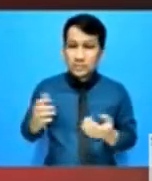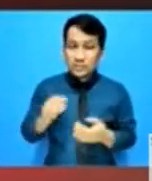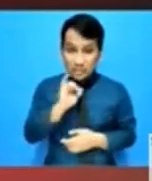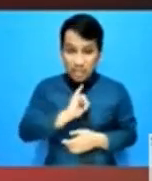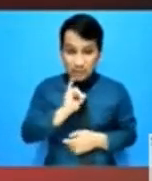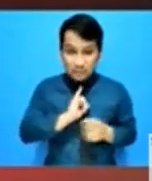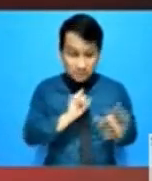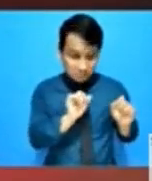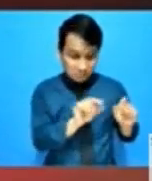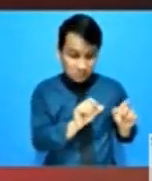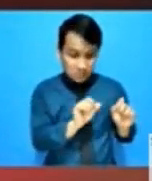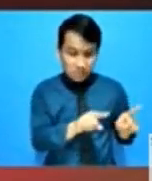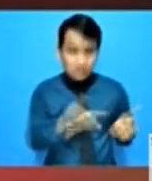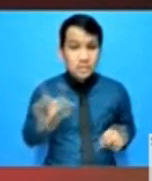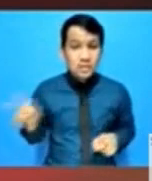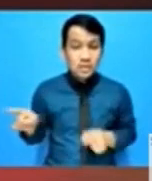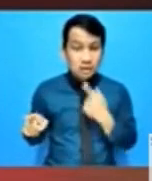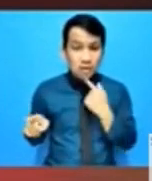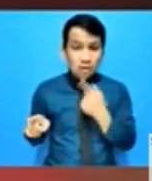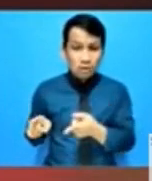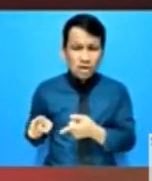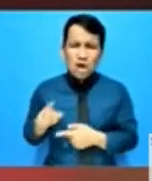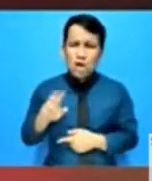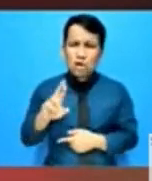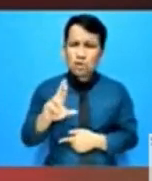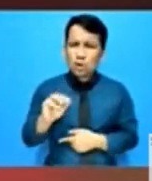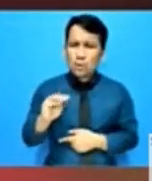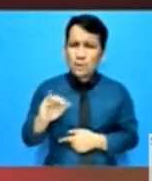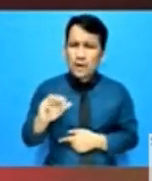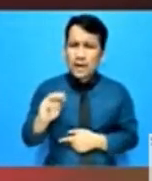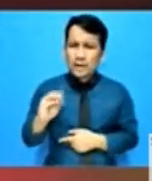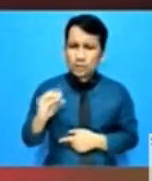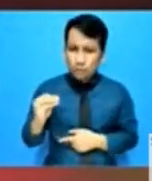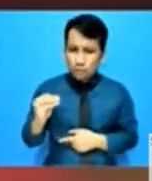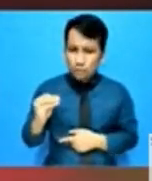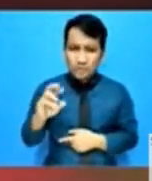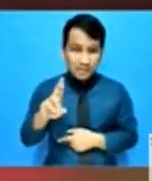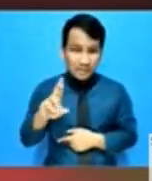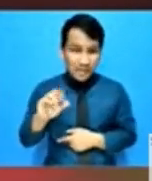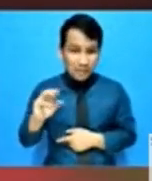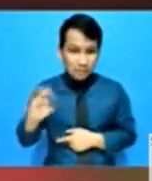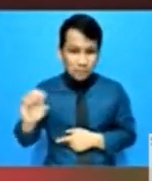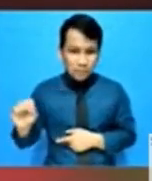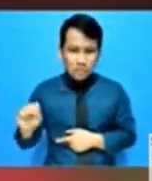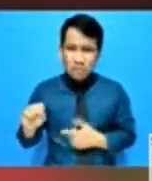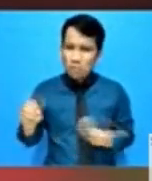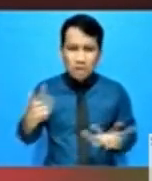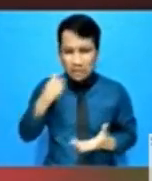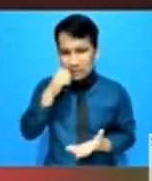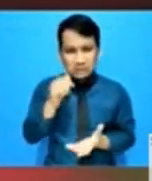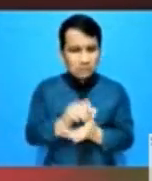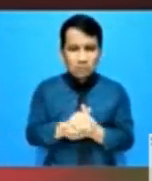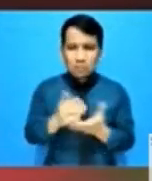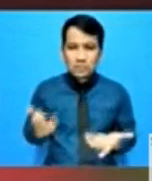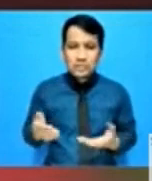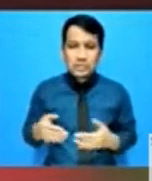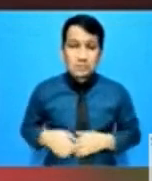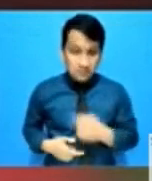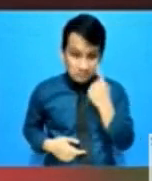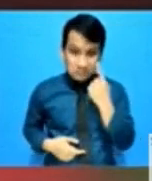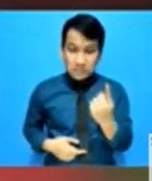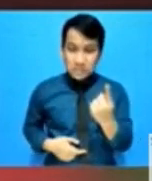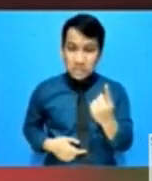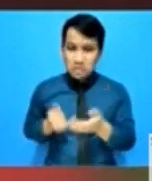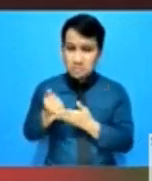biktima na kinilalang si Romano Ramos. Biyudo na siya at mag-isa niyang